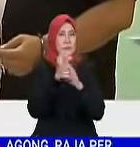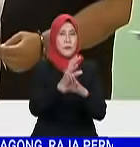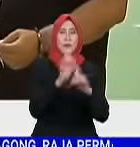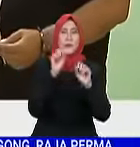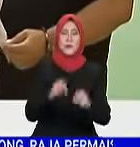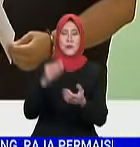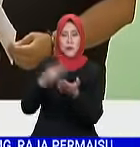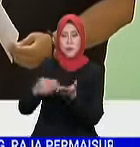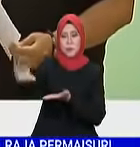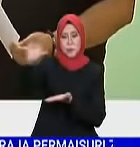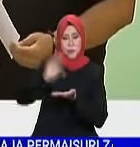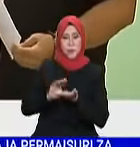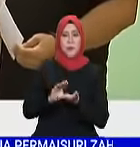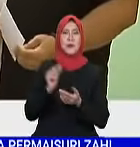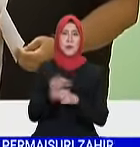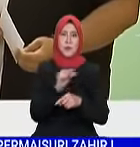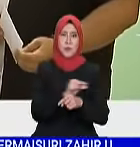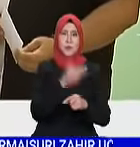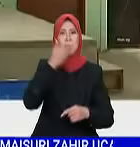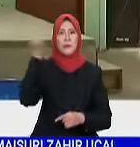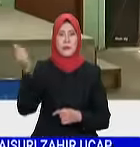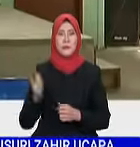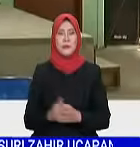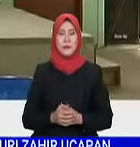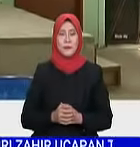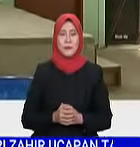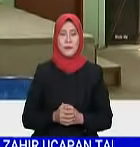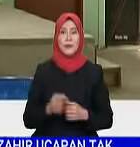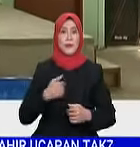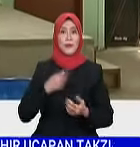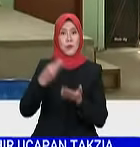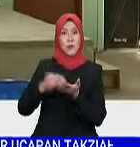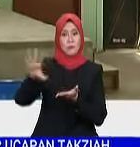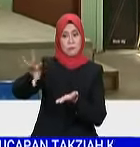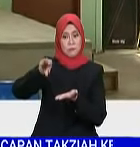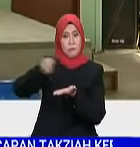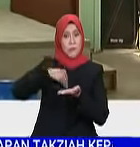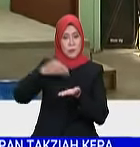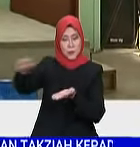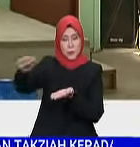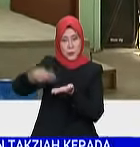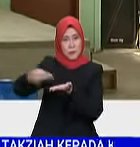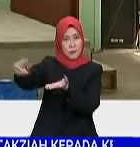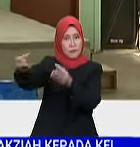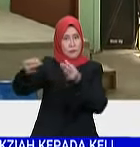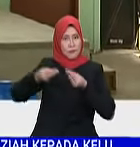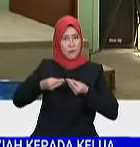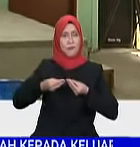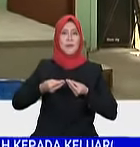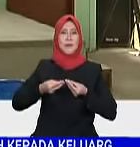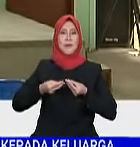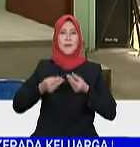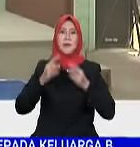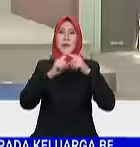geran tersebut sebaik mungkin. Saya punya peruntukan ini untuk membina sebuah dewan terbuka. Sebab